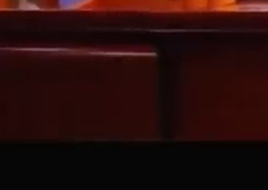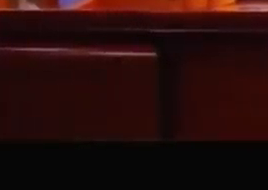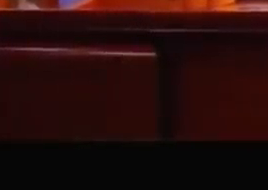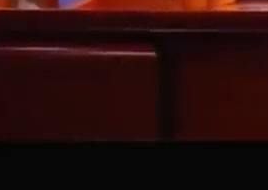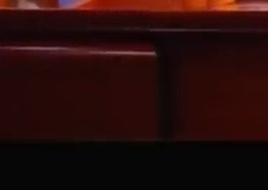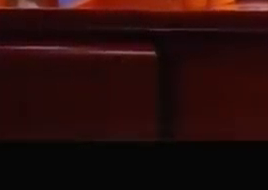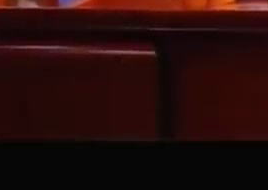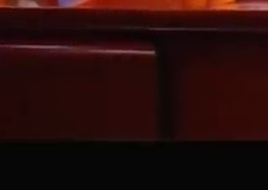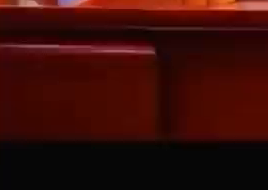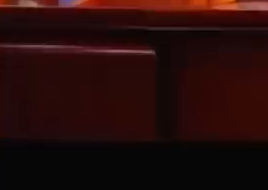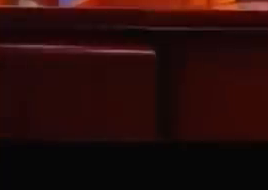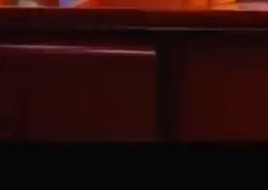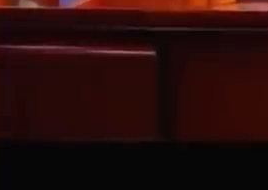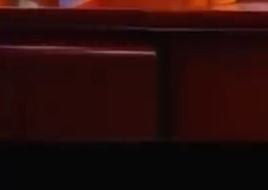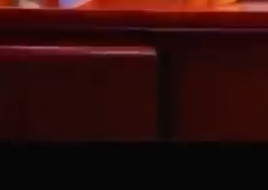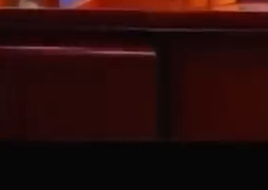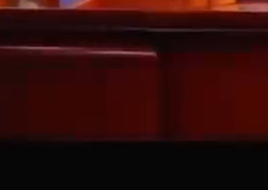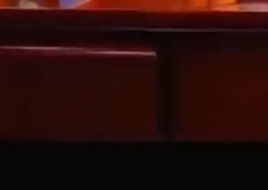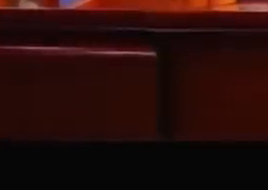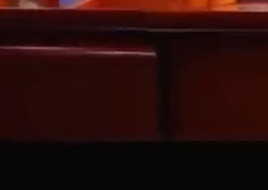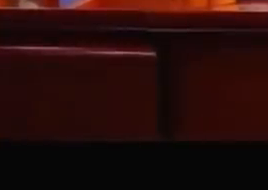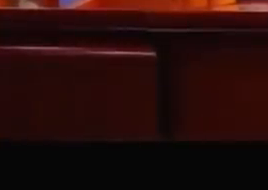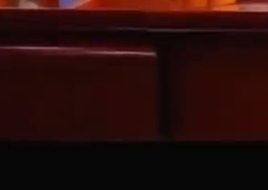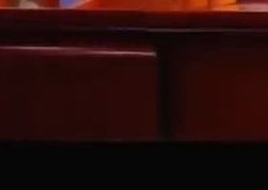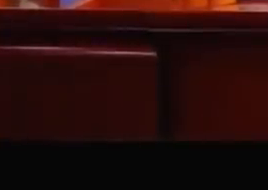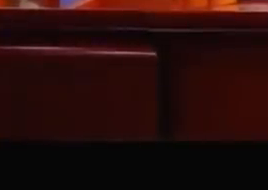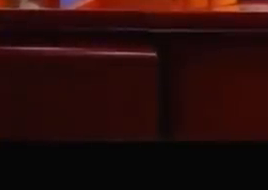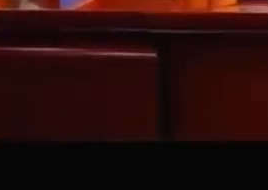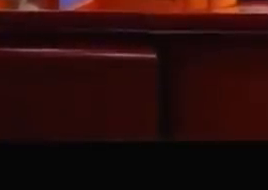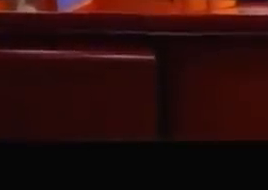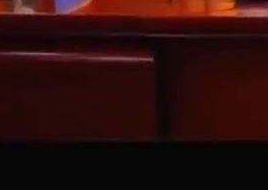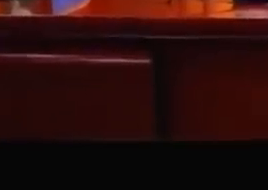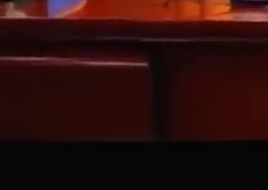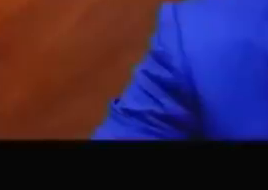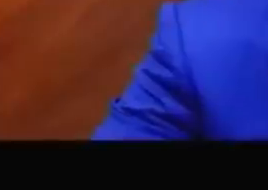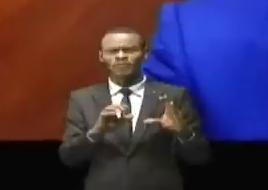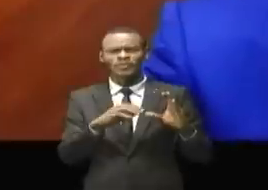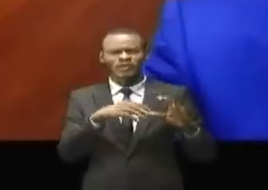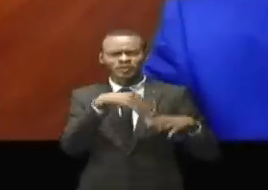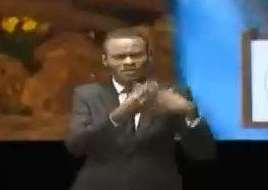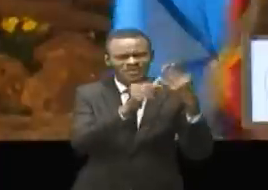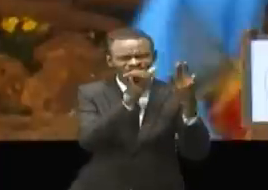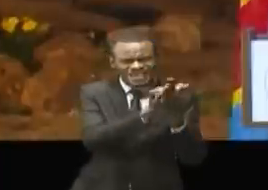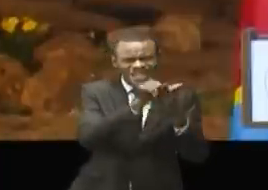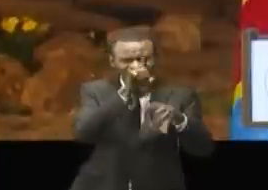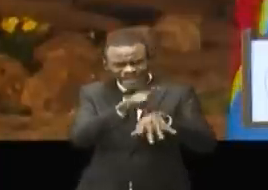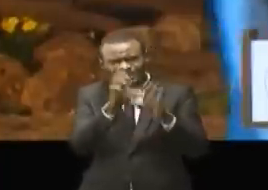assortie d'un chronogramme précis et réaliste des actions préalablement priorisées.